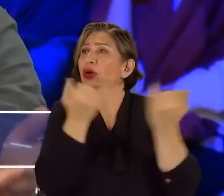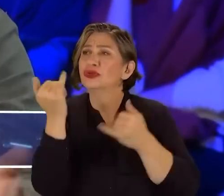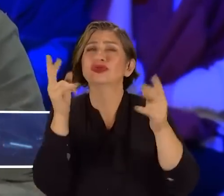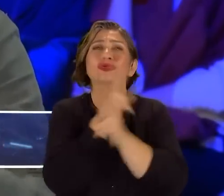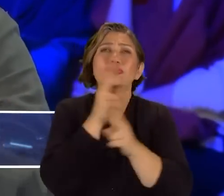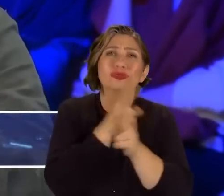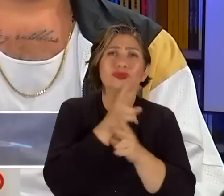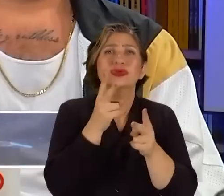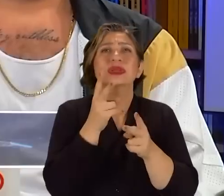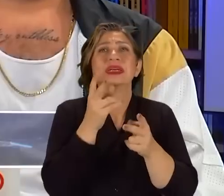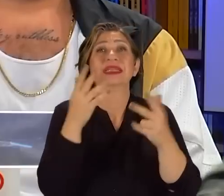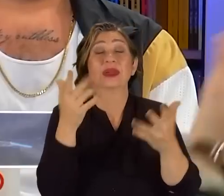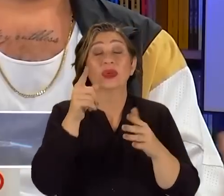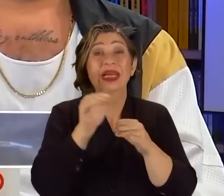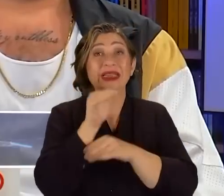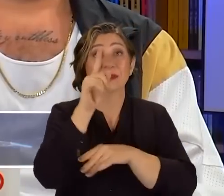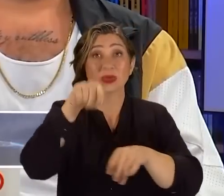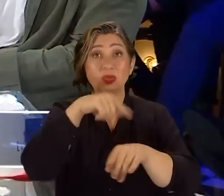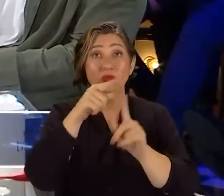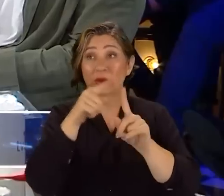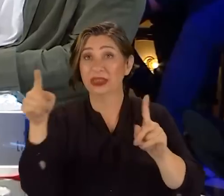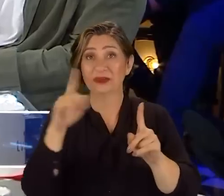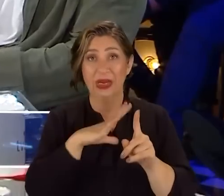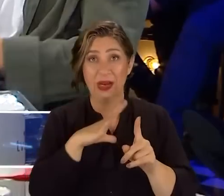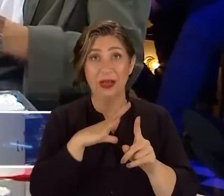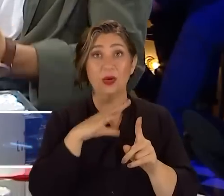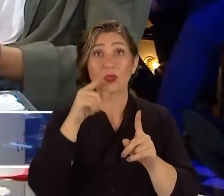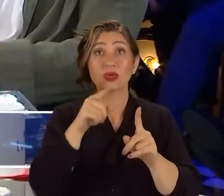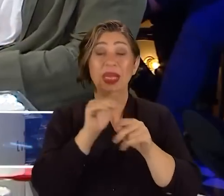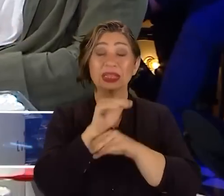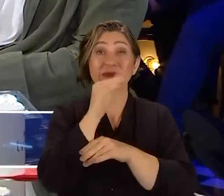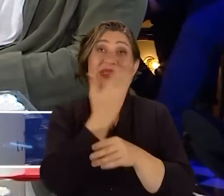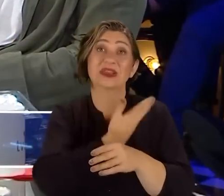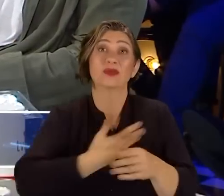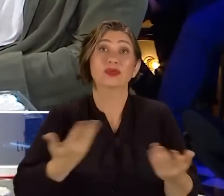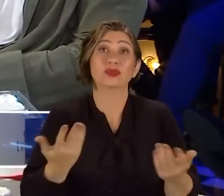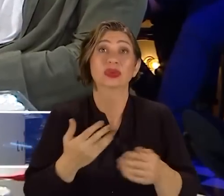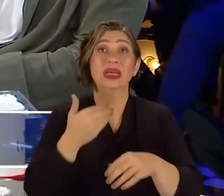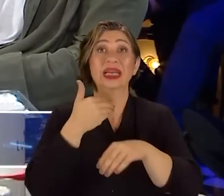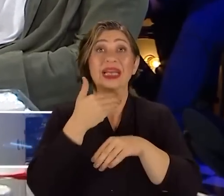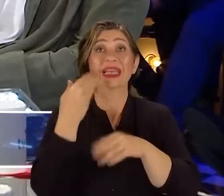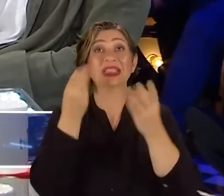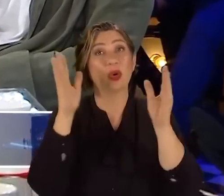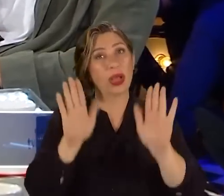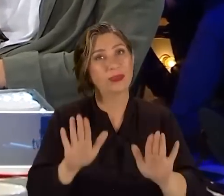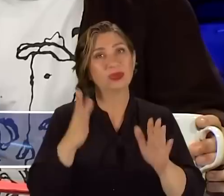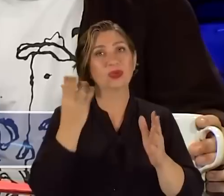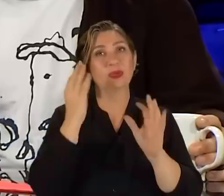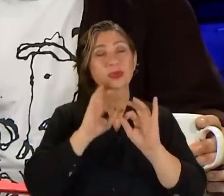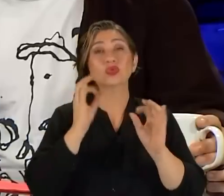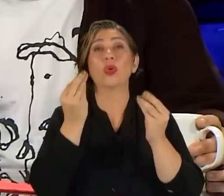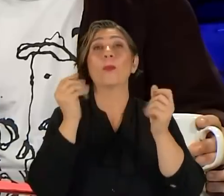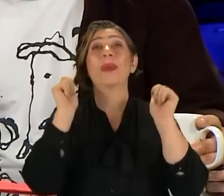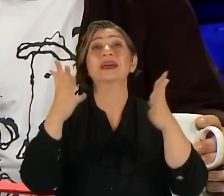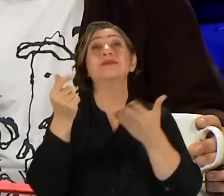ya da gülüyoruz. Hani zaten orada yaşadığımız bir süreç var. Ve bununla yaşamayı seviyoruz sanırım. Genç kalmanız harikulade ama hiçbir zaman çok